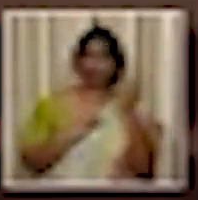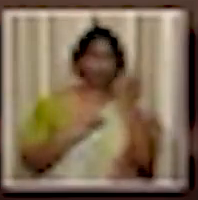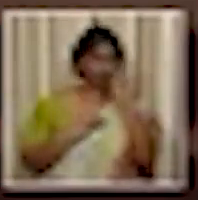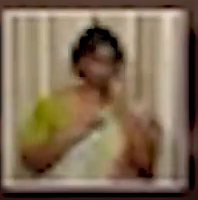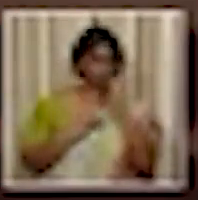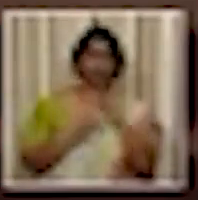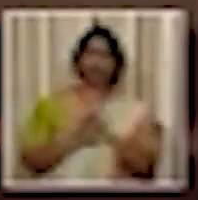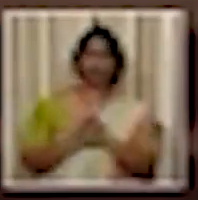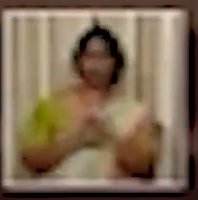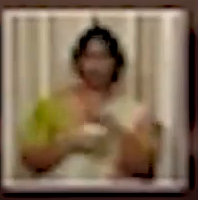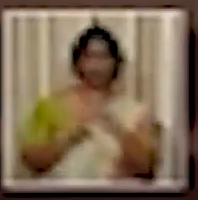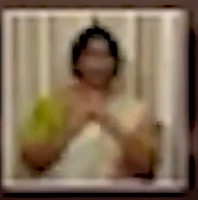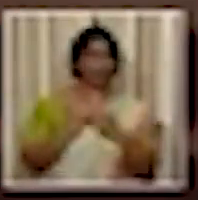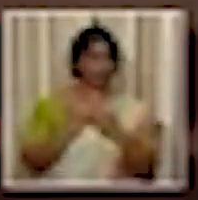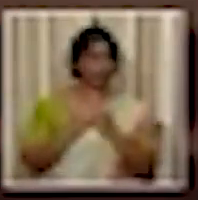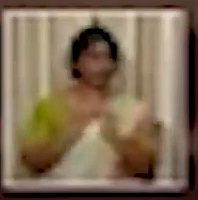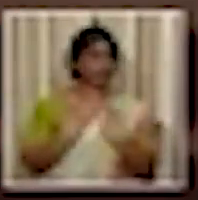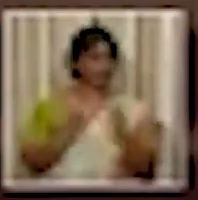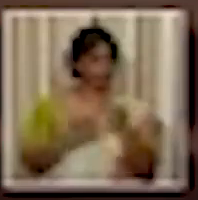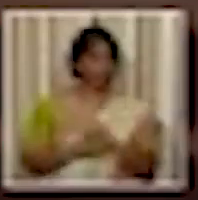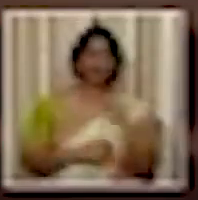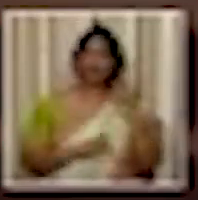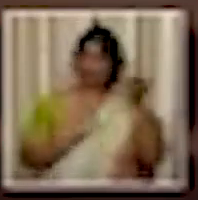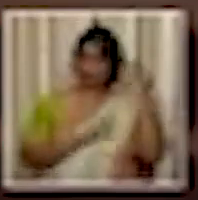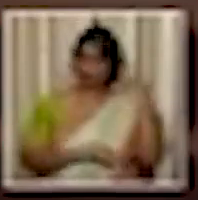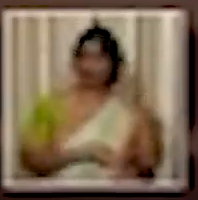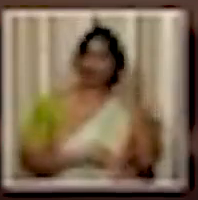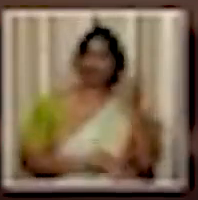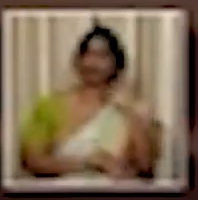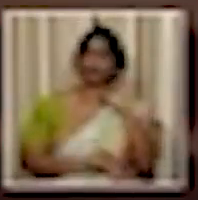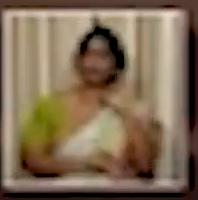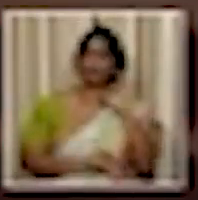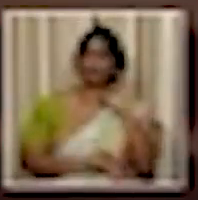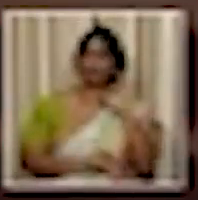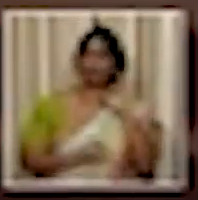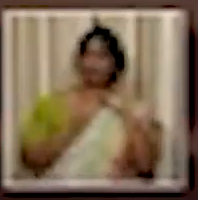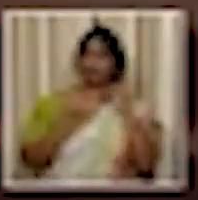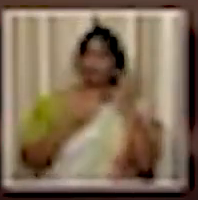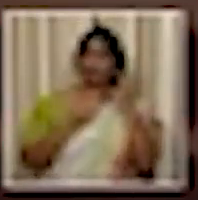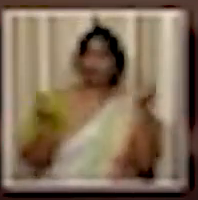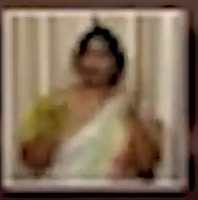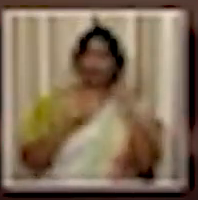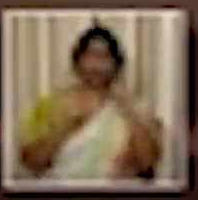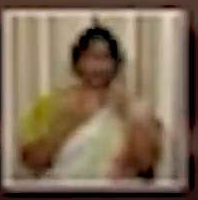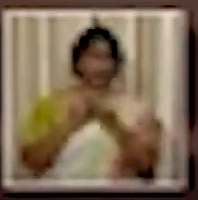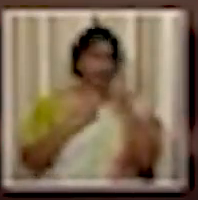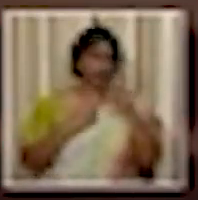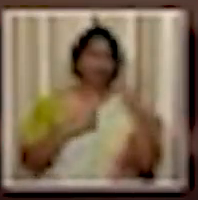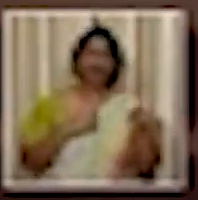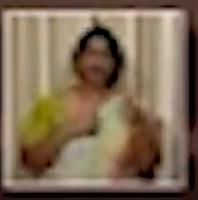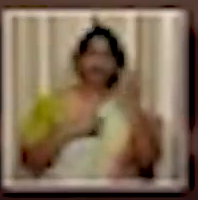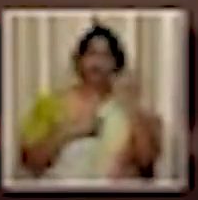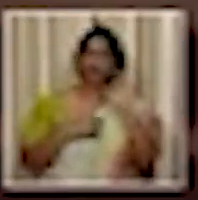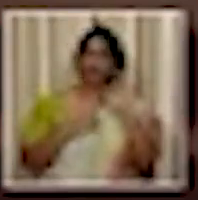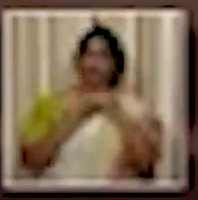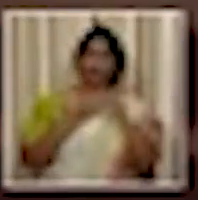2013 මේ ව්‍යාකෘති අපි ආරම්භ කරලා තියෙනවා. ඒ කාලේ 2005 කඩ 80 ගණක් දීලා තියෙනවා. ඒකෙන්